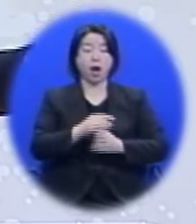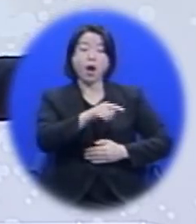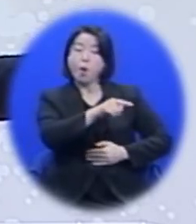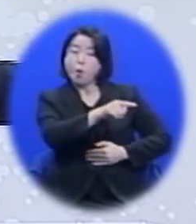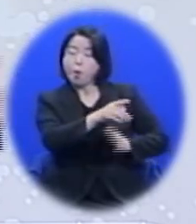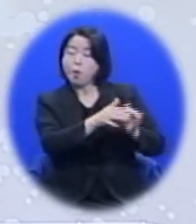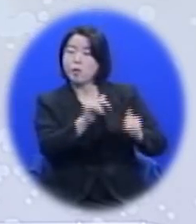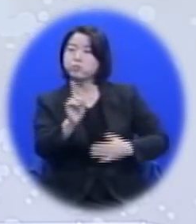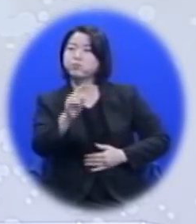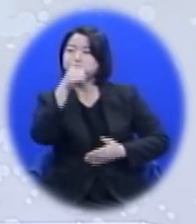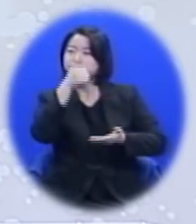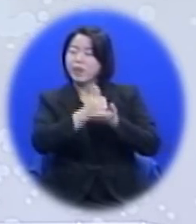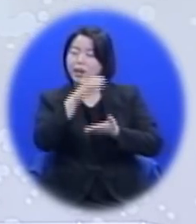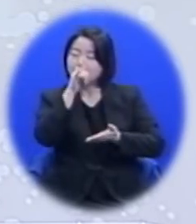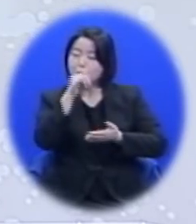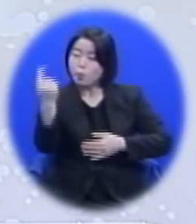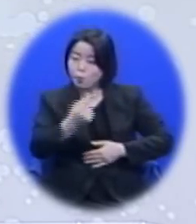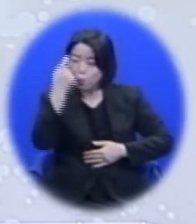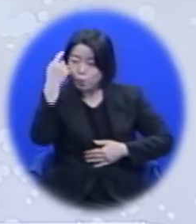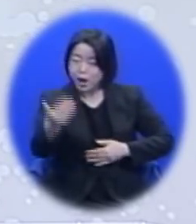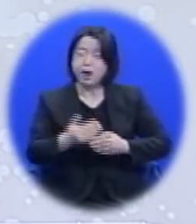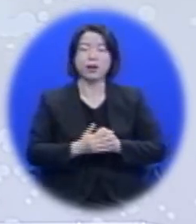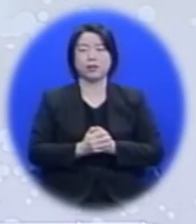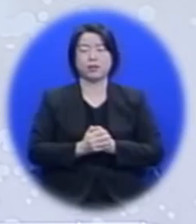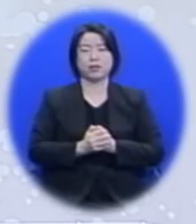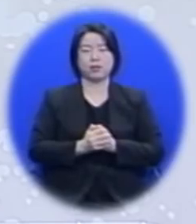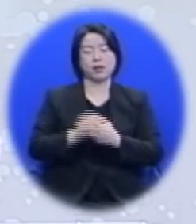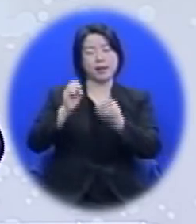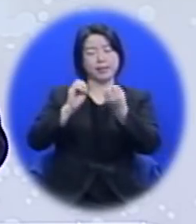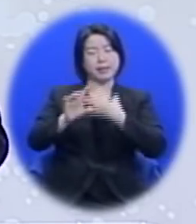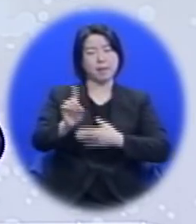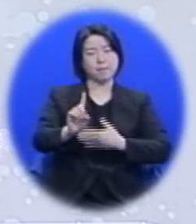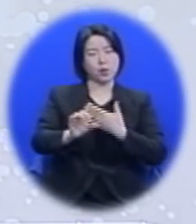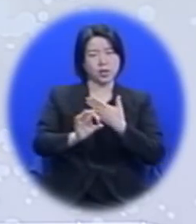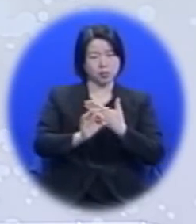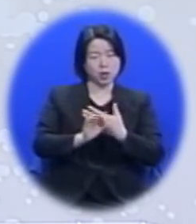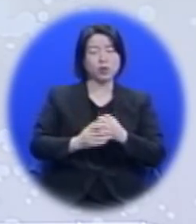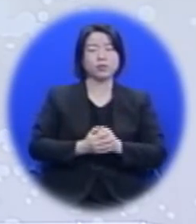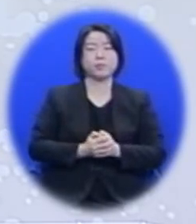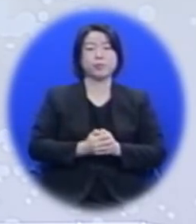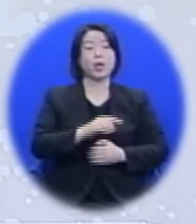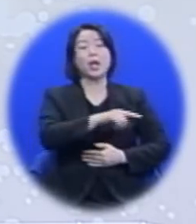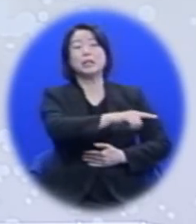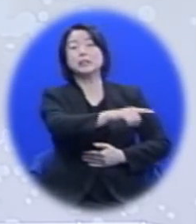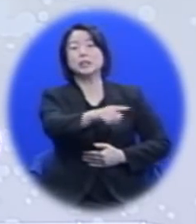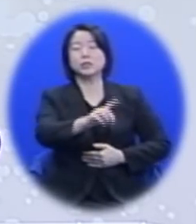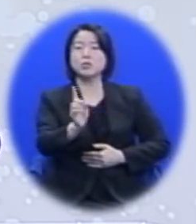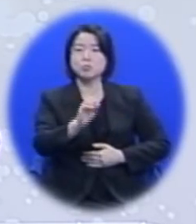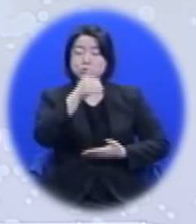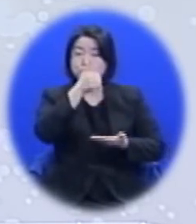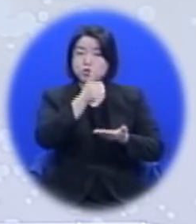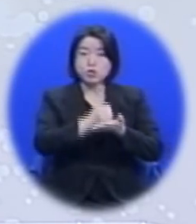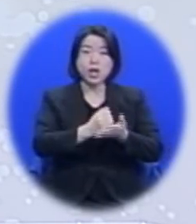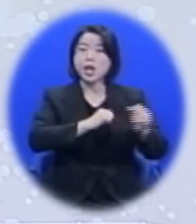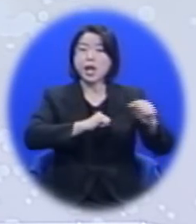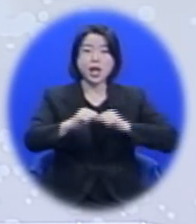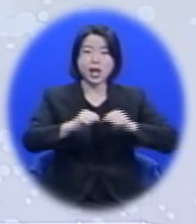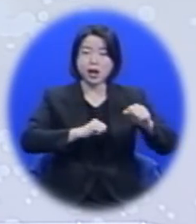사람들은 무슨 죄가 있어서 왔나요? 그랬더니 이런 대답을 듣습니다. 저들은 무슨 죄를 짓고